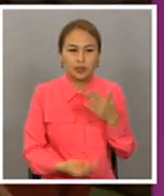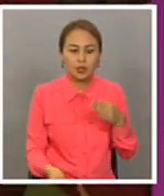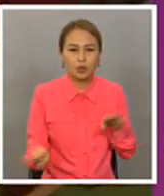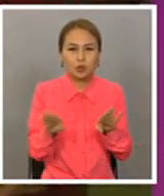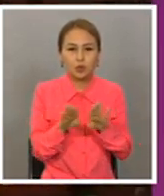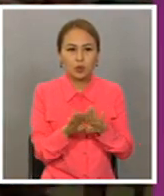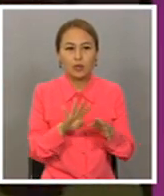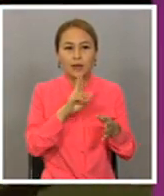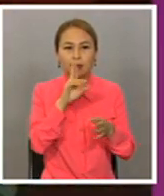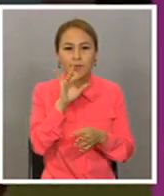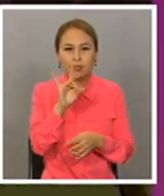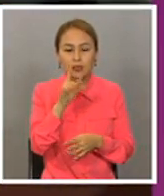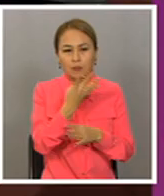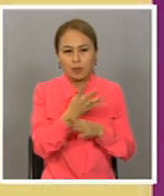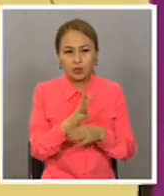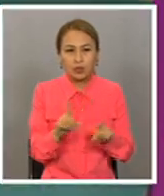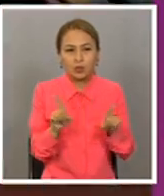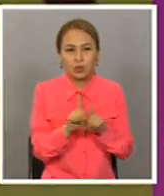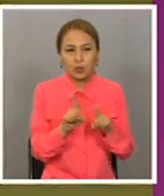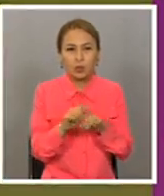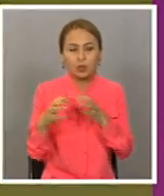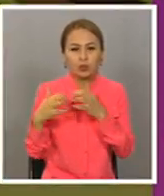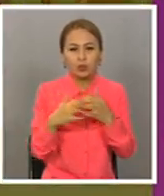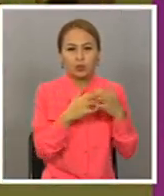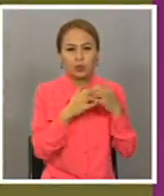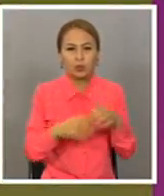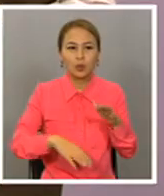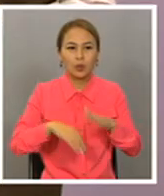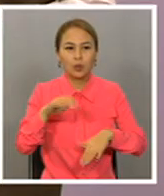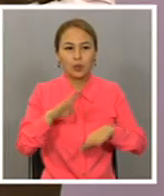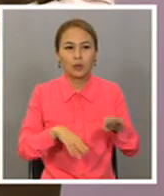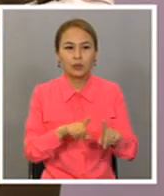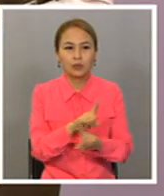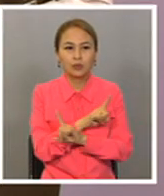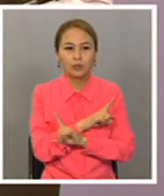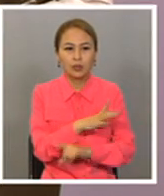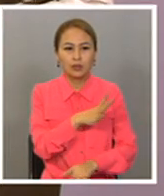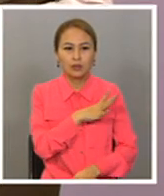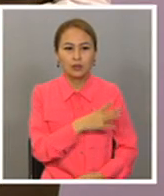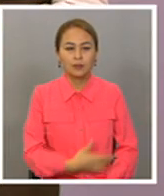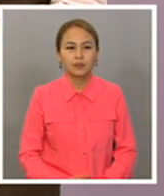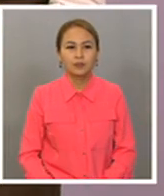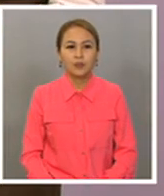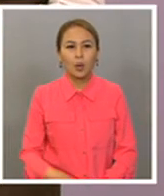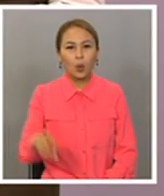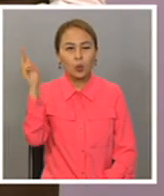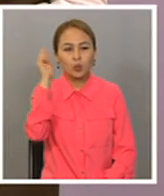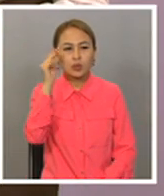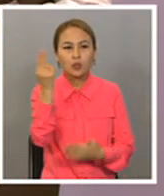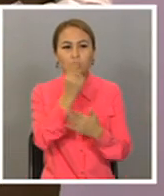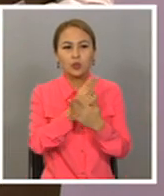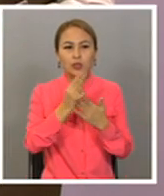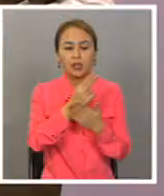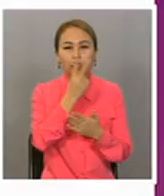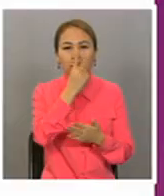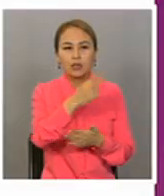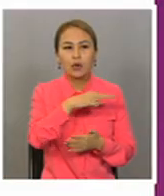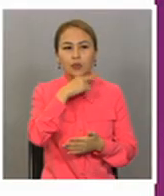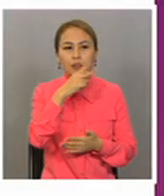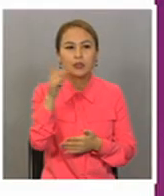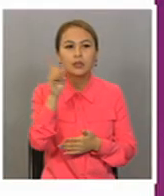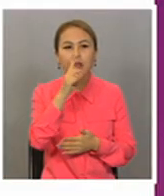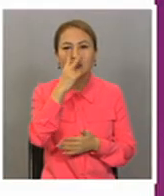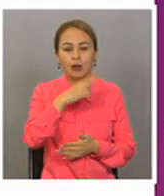Кир патша да сол шайқаста Тамиристің қолынан мерт болады. Оқушылар, суретке назар аударамыз. Нені